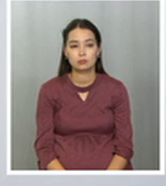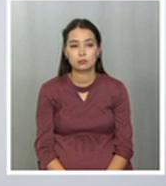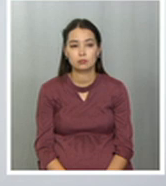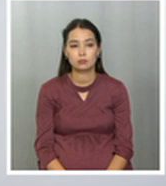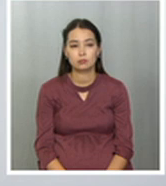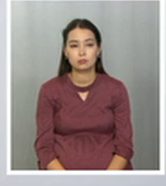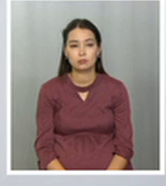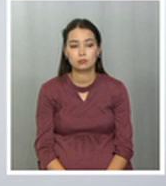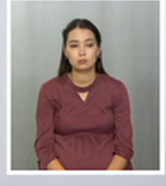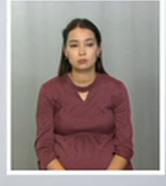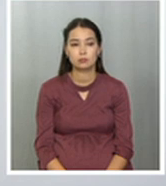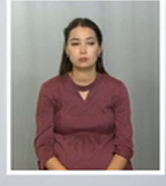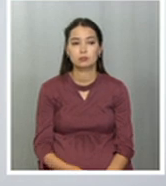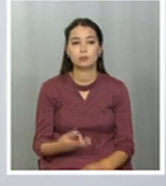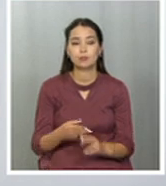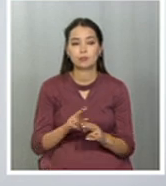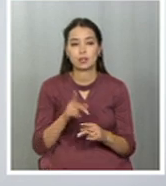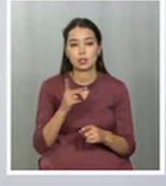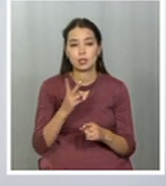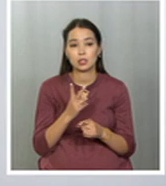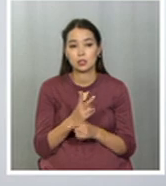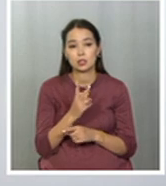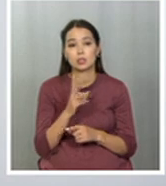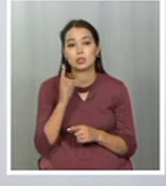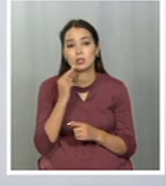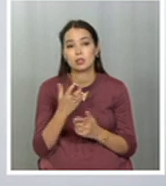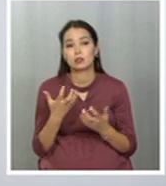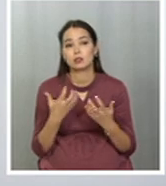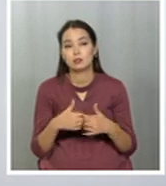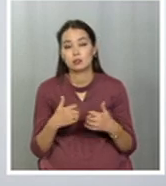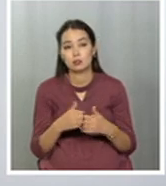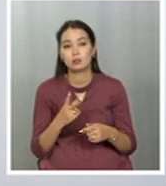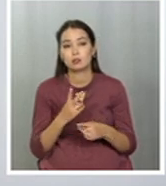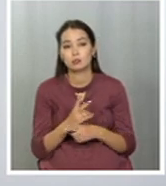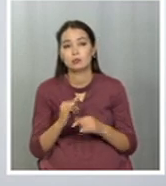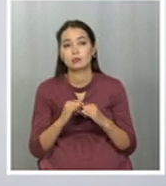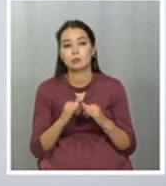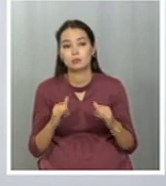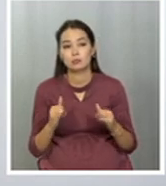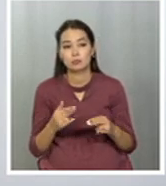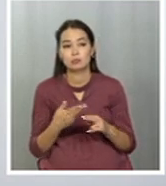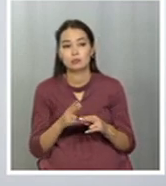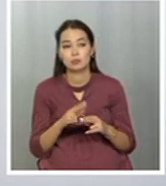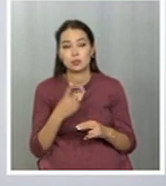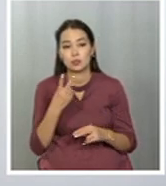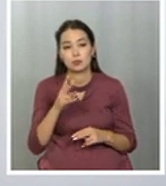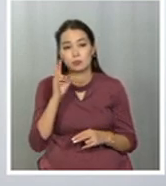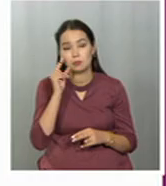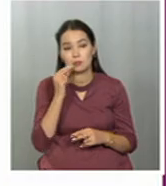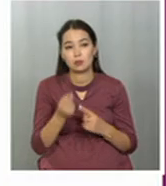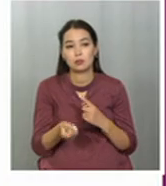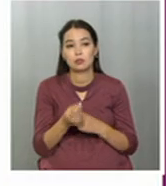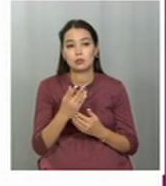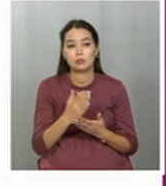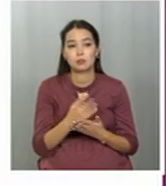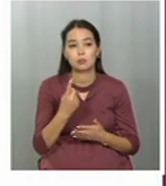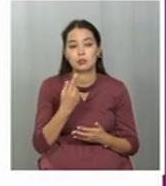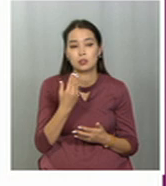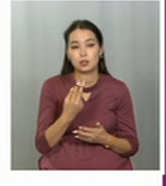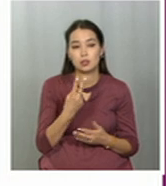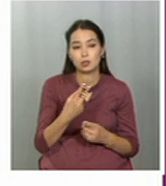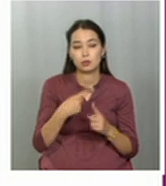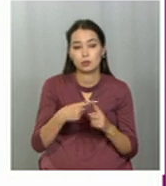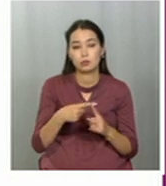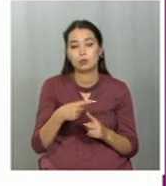Міне бізге еселік табу керек болатын. Еселігіміз 2 мән шықты. Бірінші мәні 2 қосылған түбір